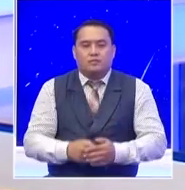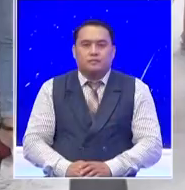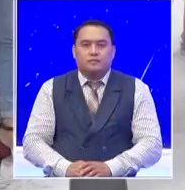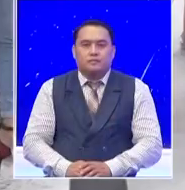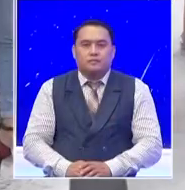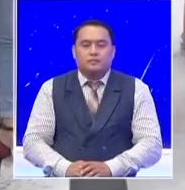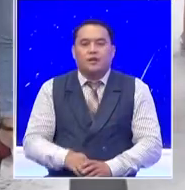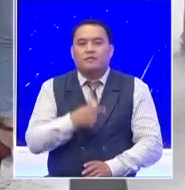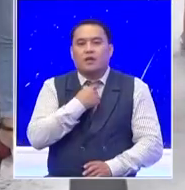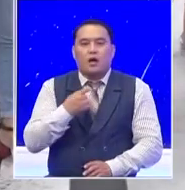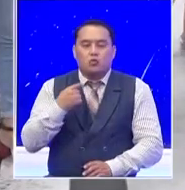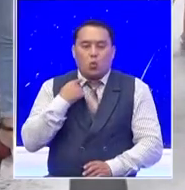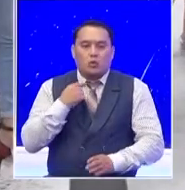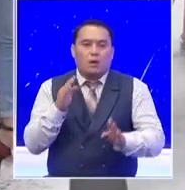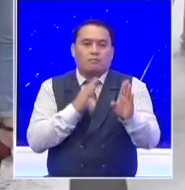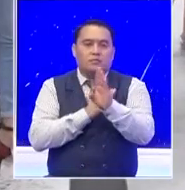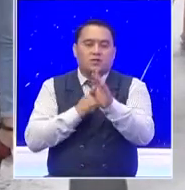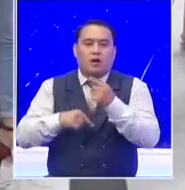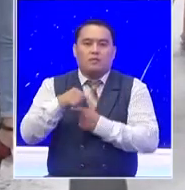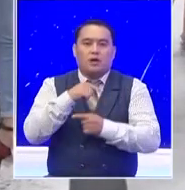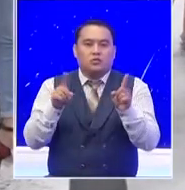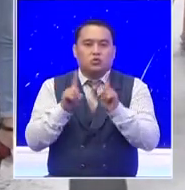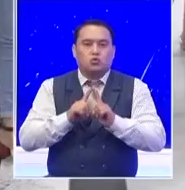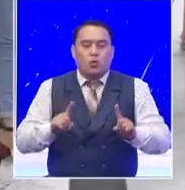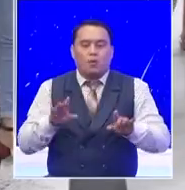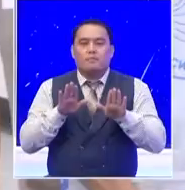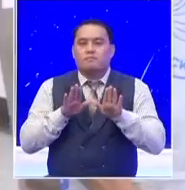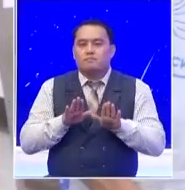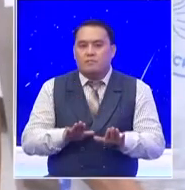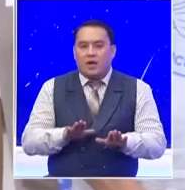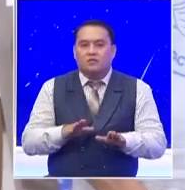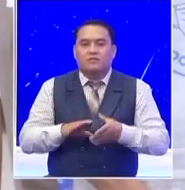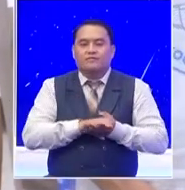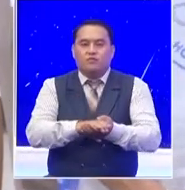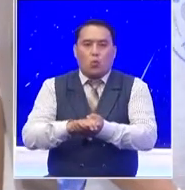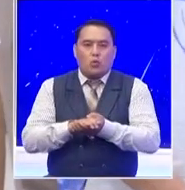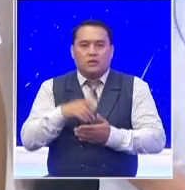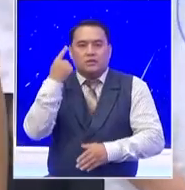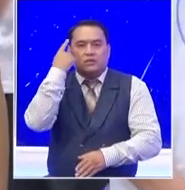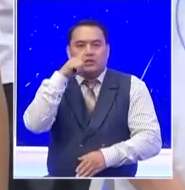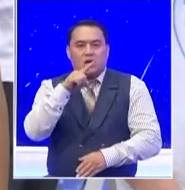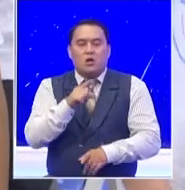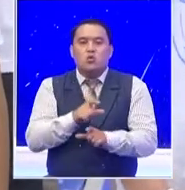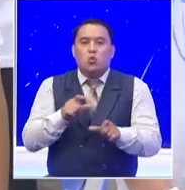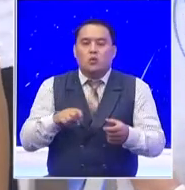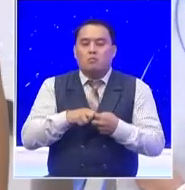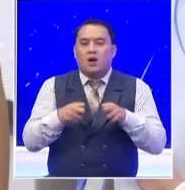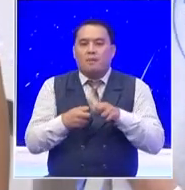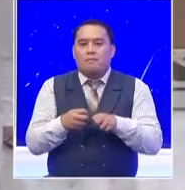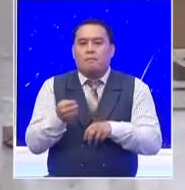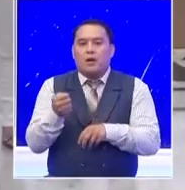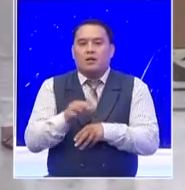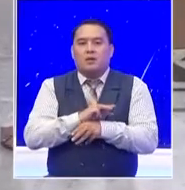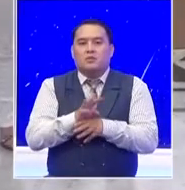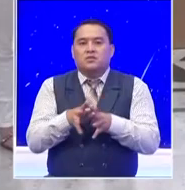жителями. В Талдыкурганской палате предпринимателей царит особая аура, атмосфера сплоченности и единства. Неравнодушные к проблемам